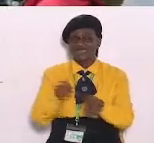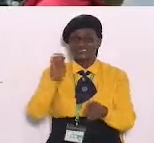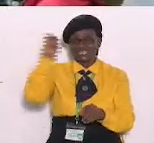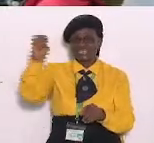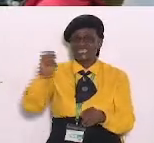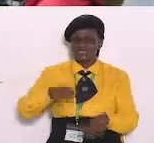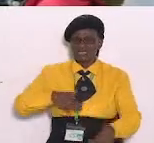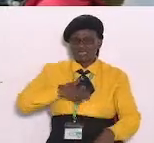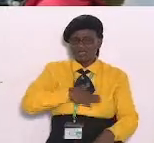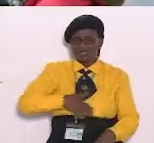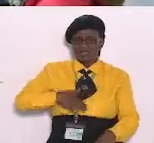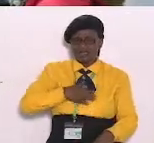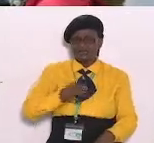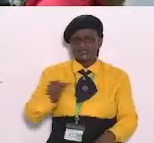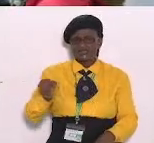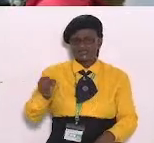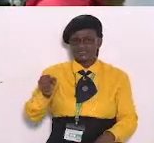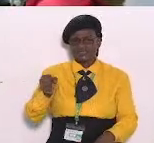ce qui le